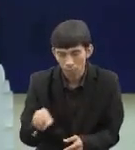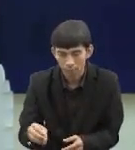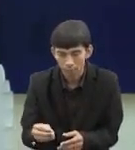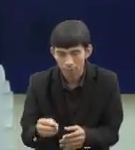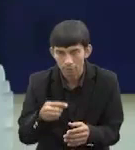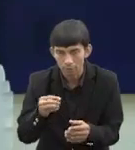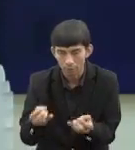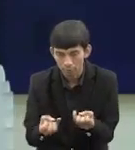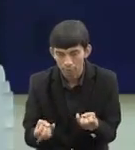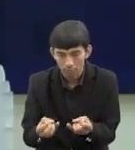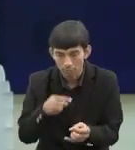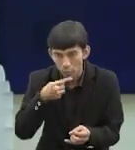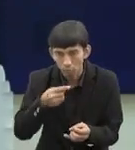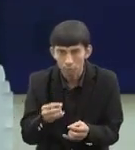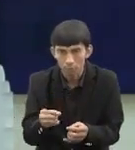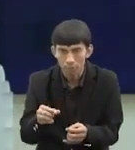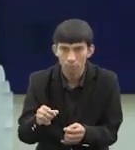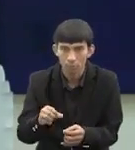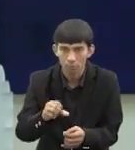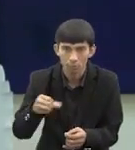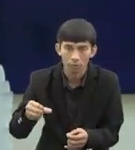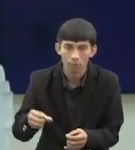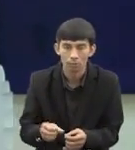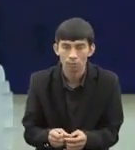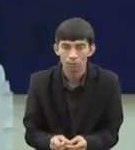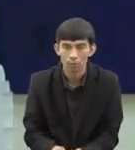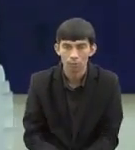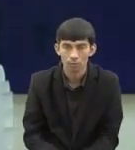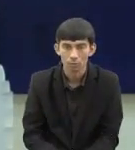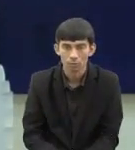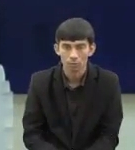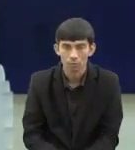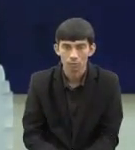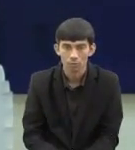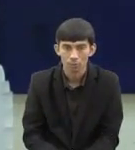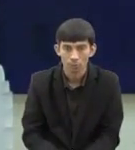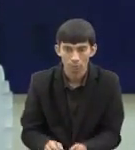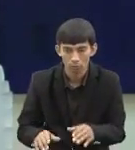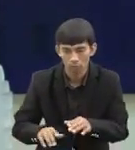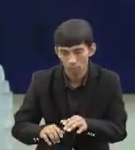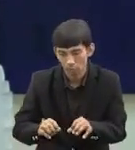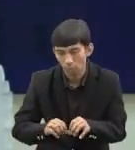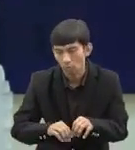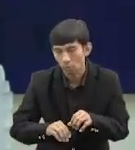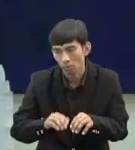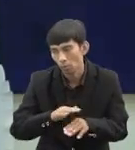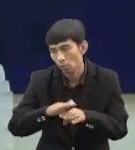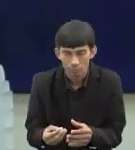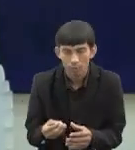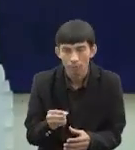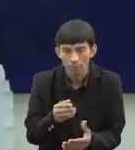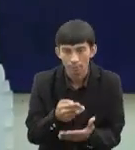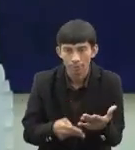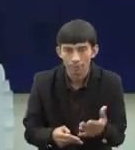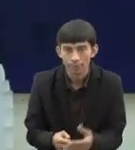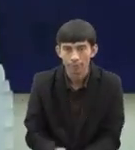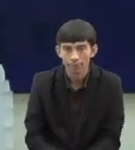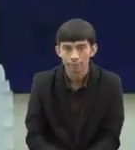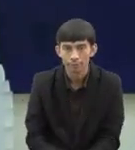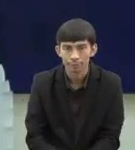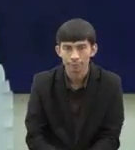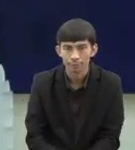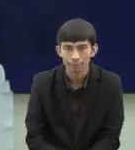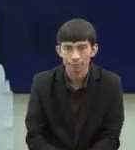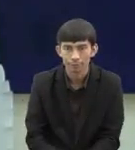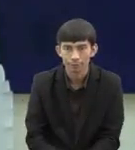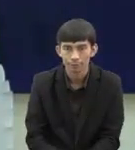nát chê chùm láo ý con. Chà bắn to tiết viên tùm niệp con. Xâm nô tiết bay nơi viên tùm niệp đâm đầm nằm ấy chân con mơ cái này viên tùm niệp mơ. Chà